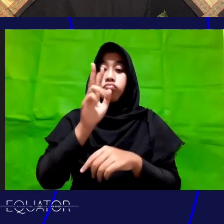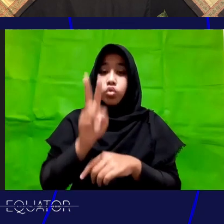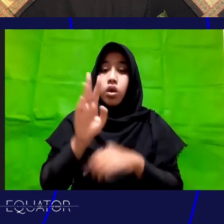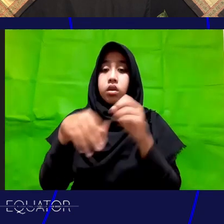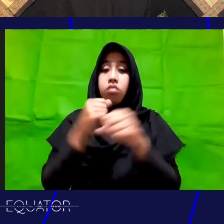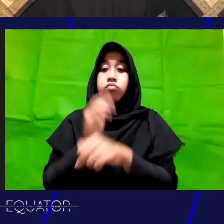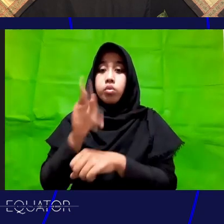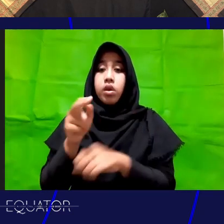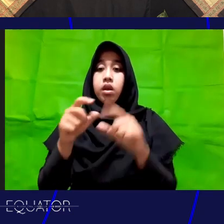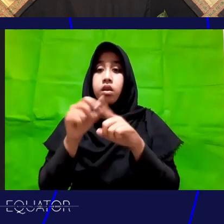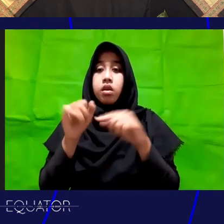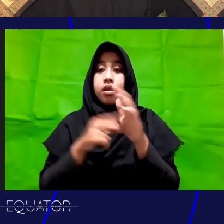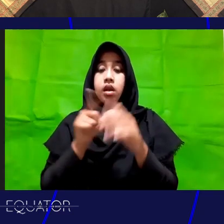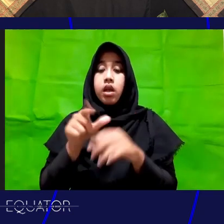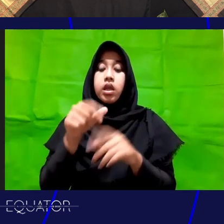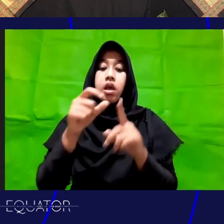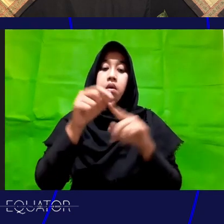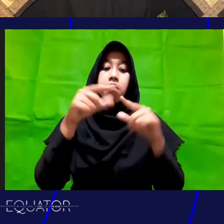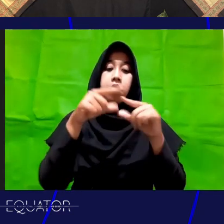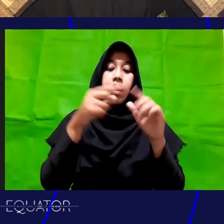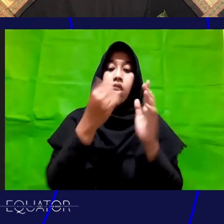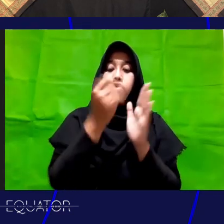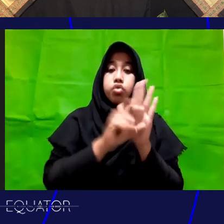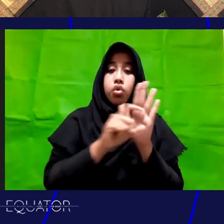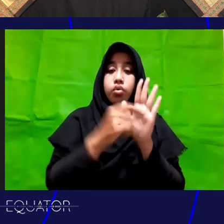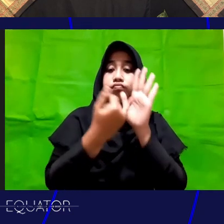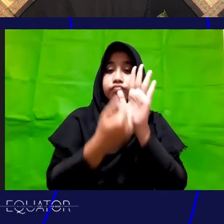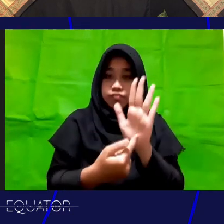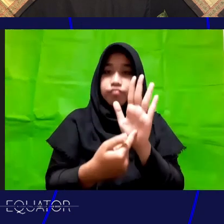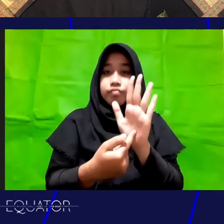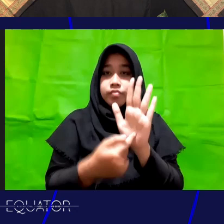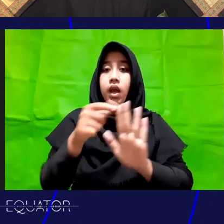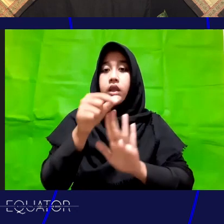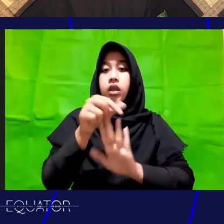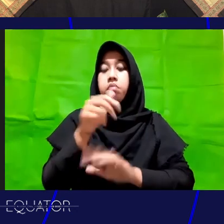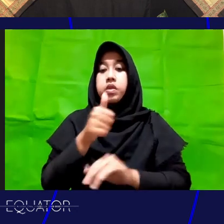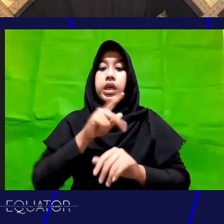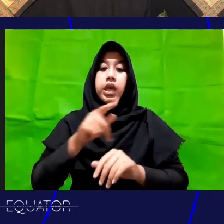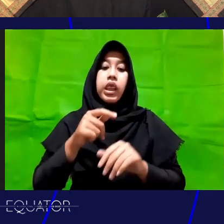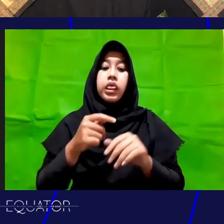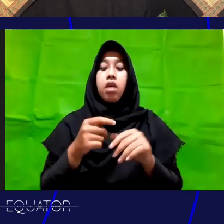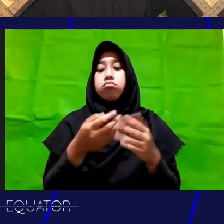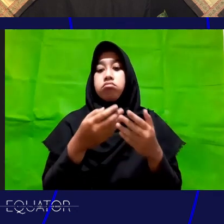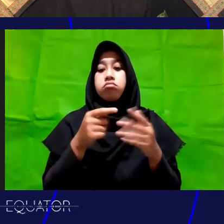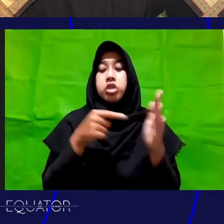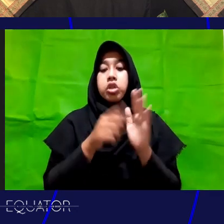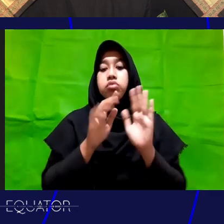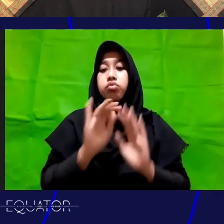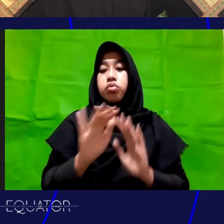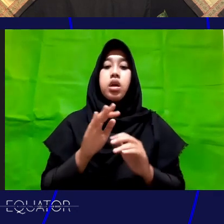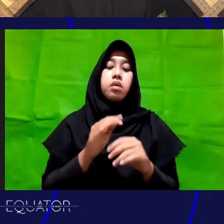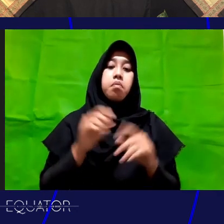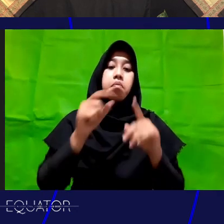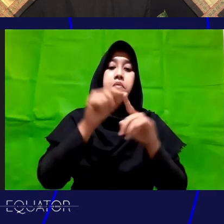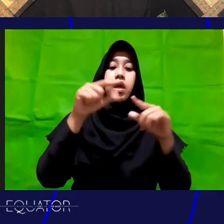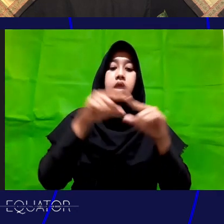ini salah satu contoh yang ingin memberikan alternatif ya, meskipun ini sebenarnya masih bisa kita kritik juga gitu ya. Karena memang peta dunia